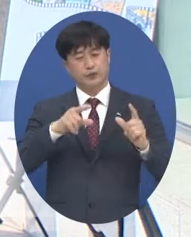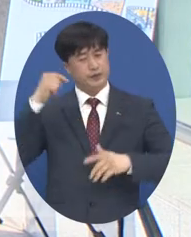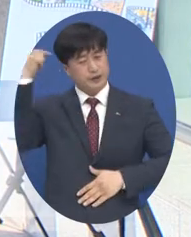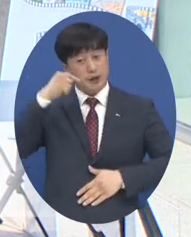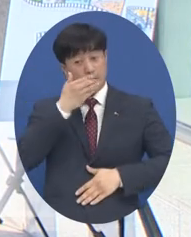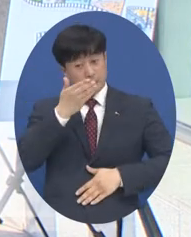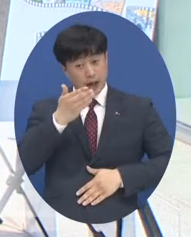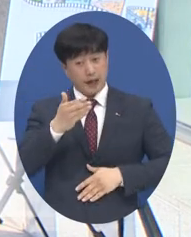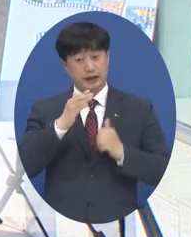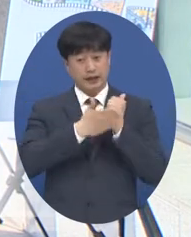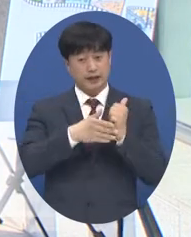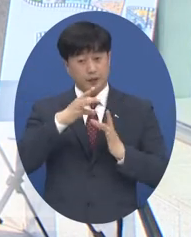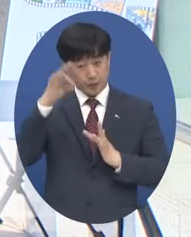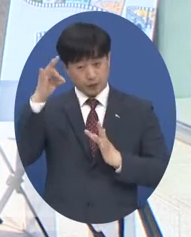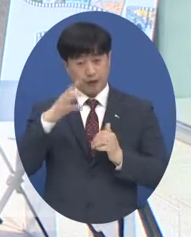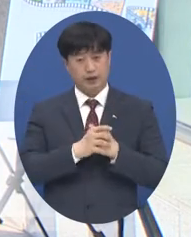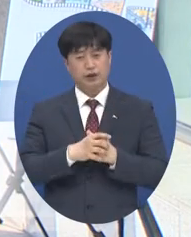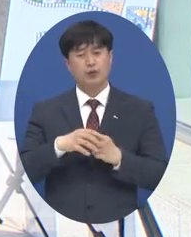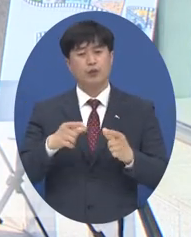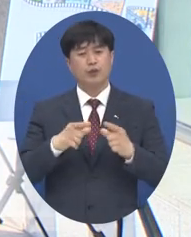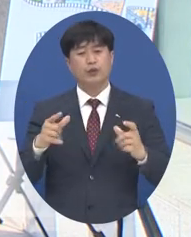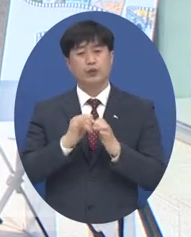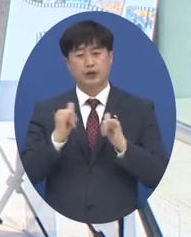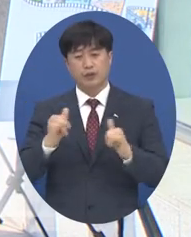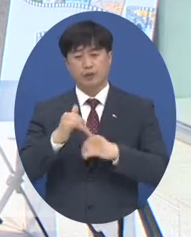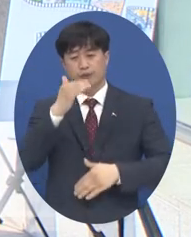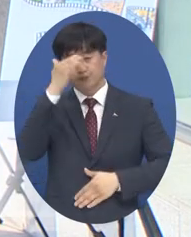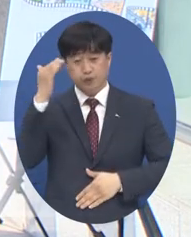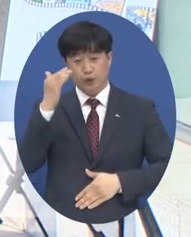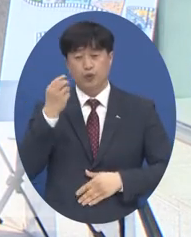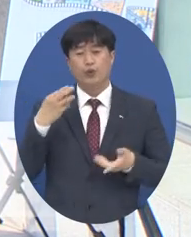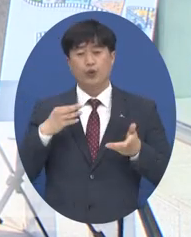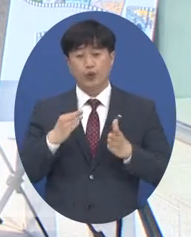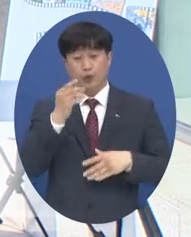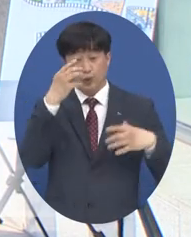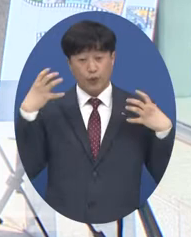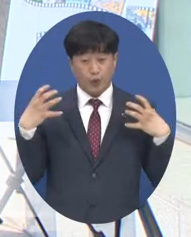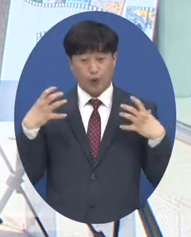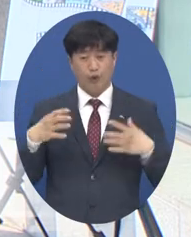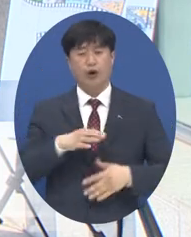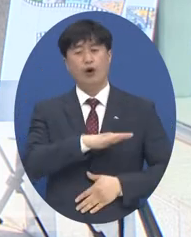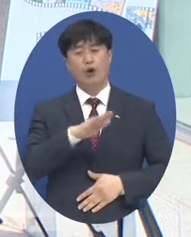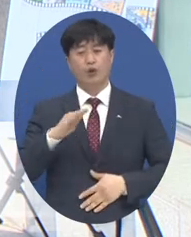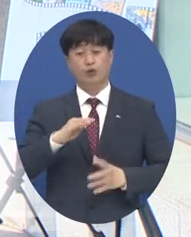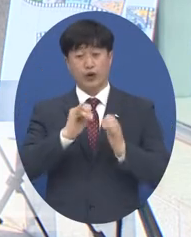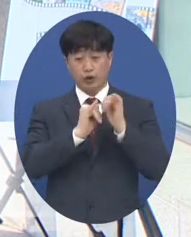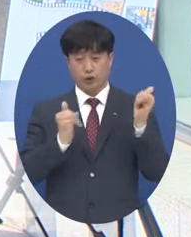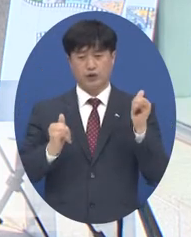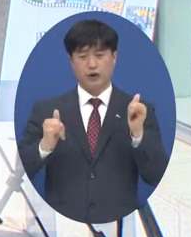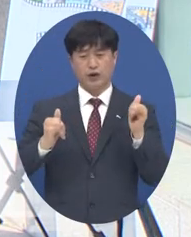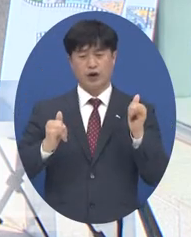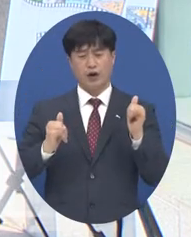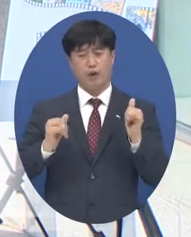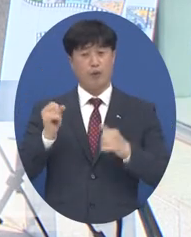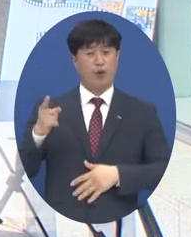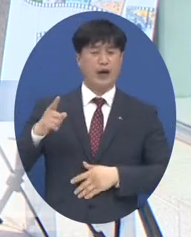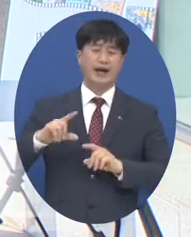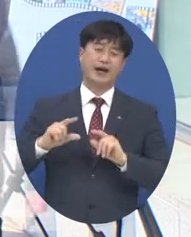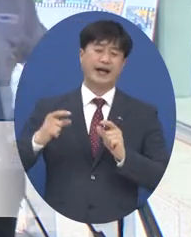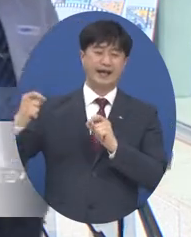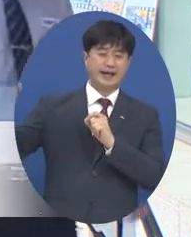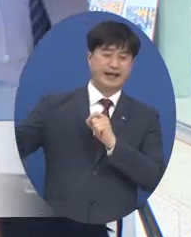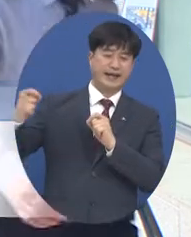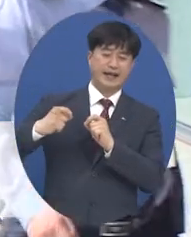수 있는 사진들로 선점을 했고요. 그리고 일반 시민들이 보기에도, 도민들이 보기에도,